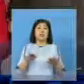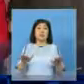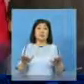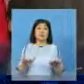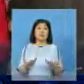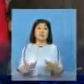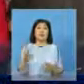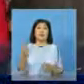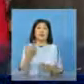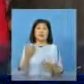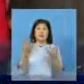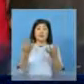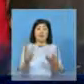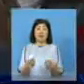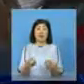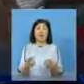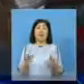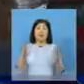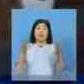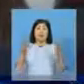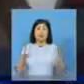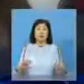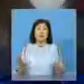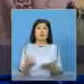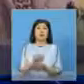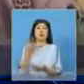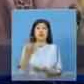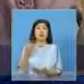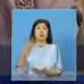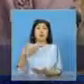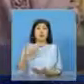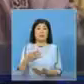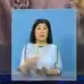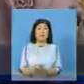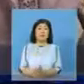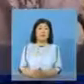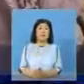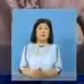За первый день соцнаборы получили 430 из них.